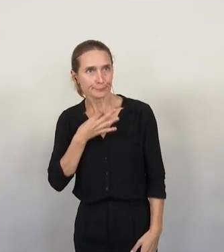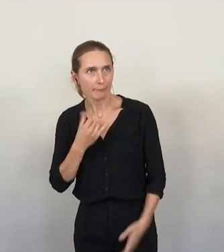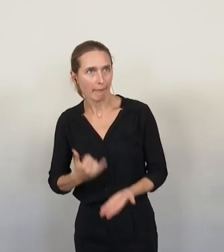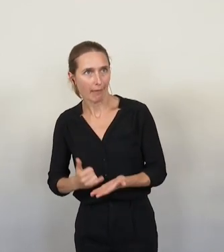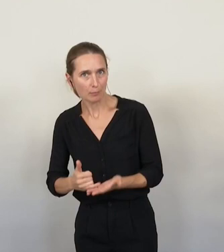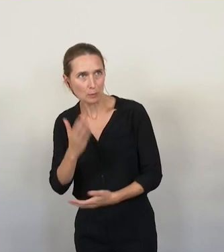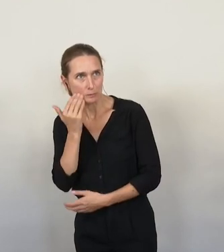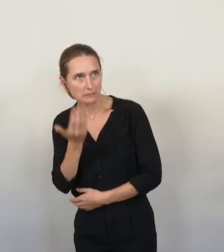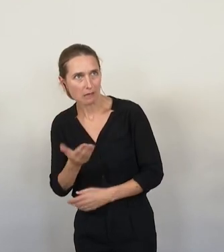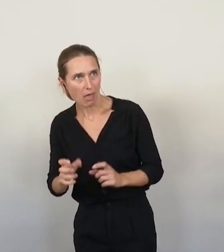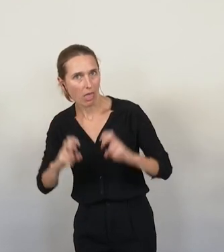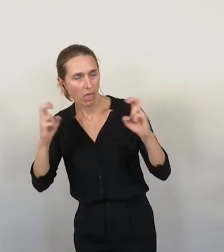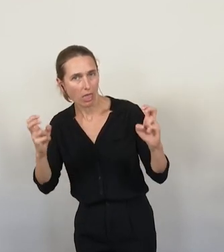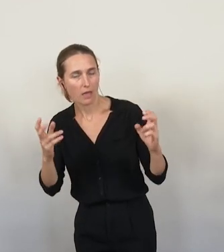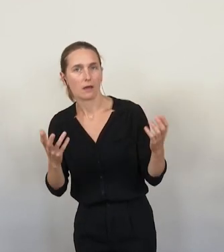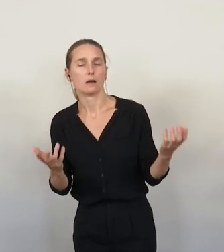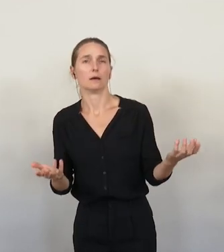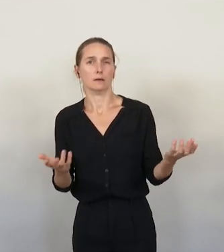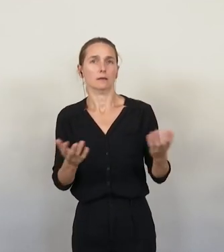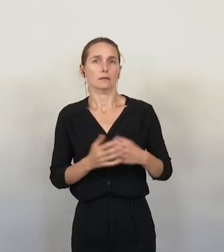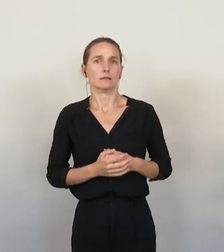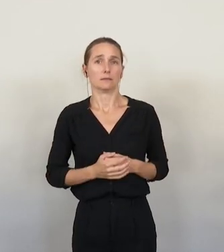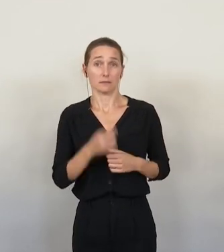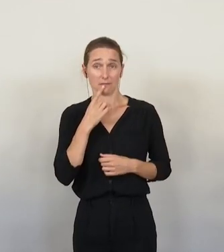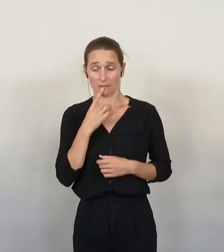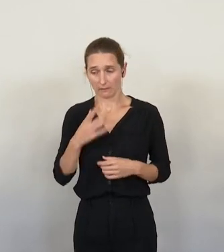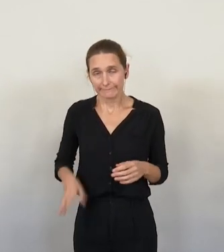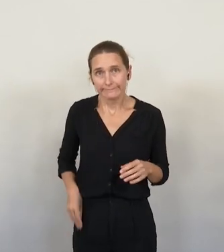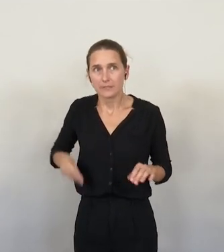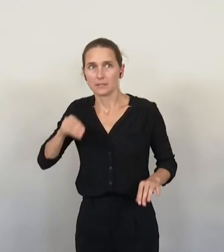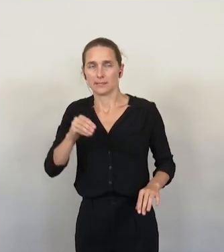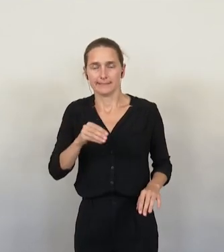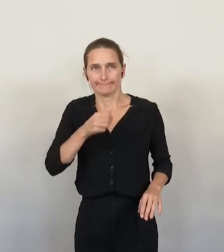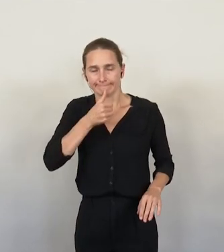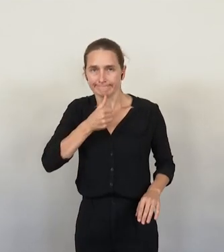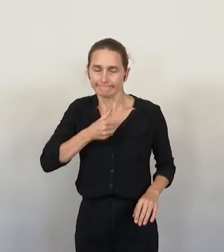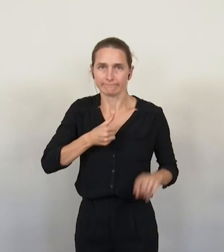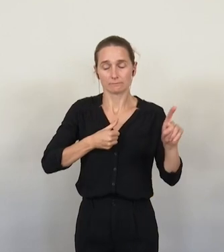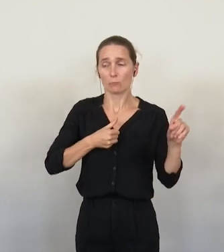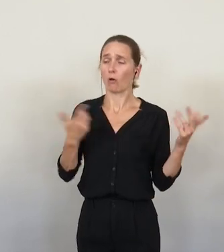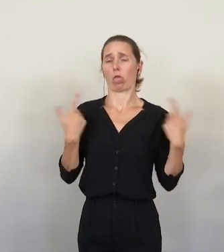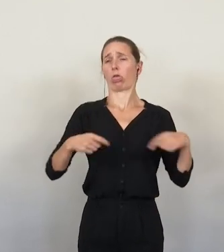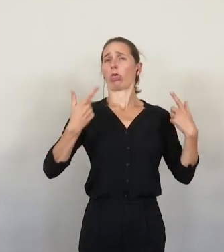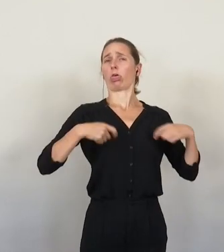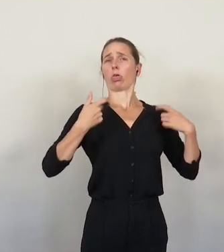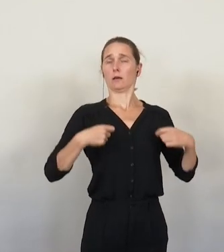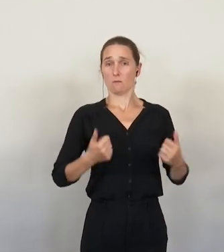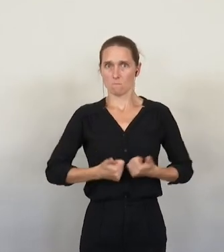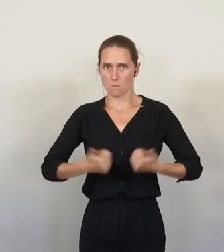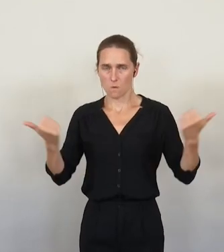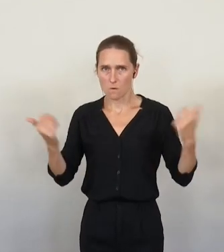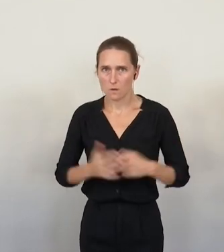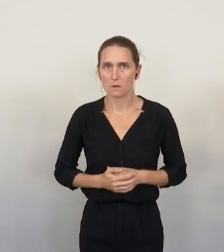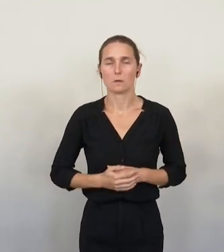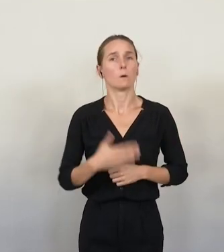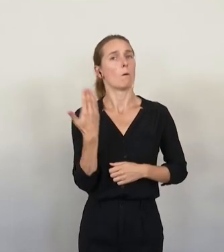seruront apprécier le en tout cas la valeur de l'argent que vous pouvez avoir autre dépenses non négligeable